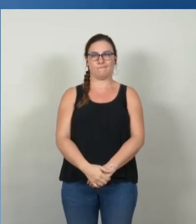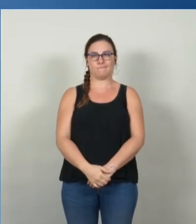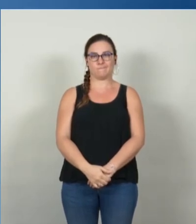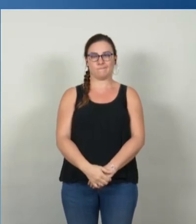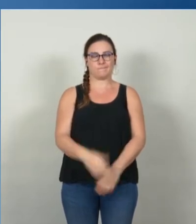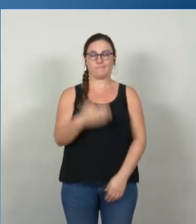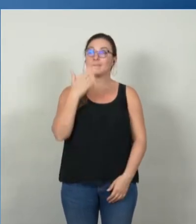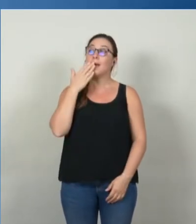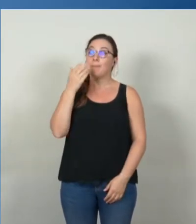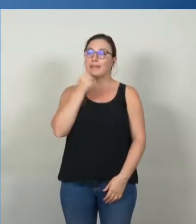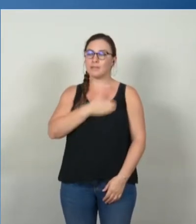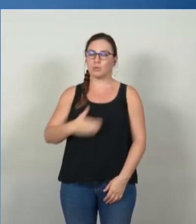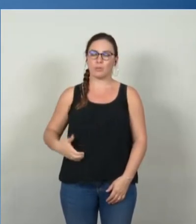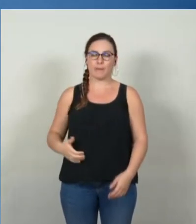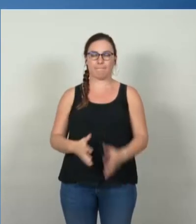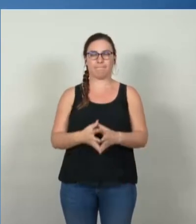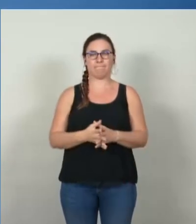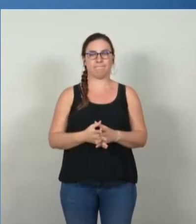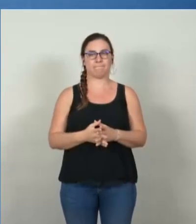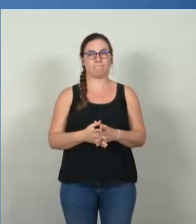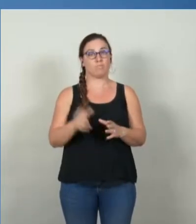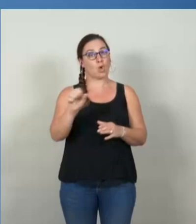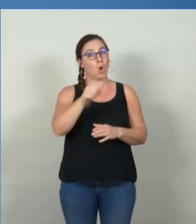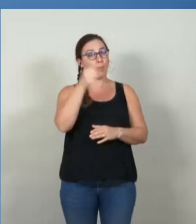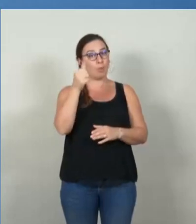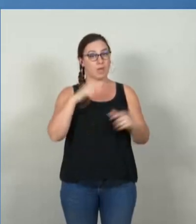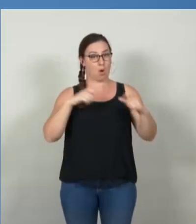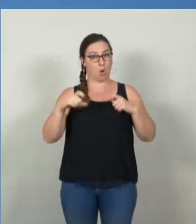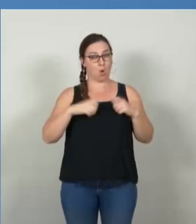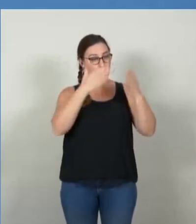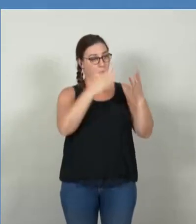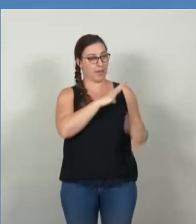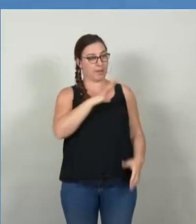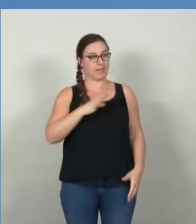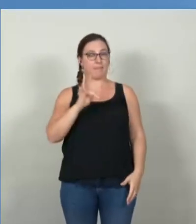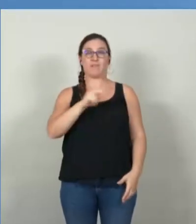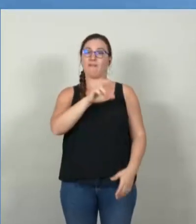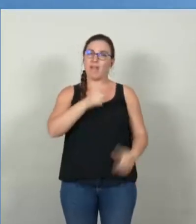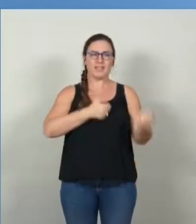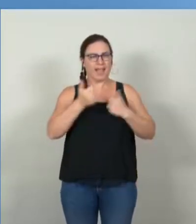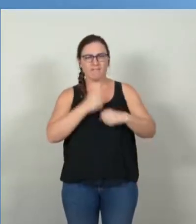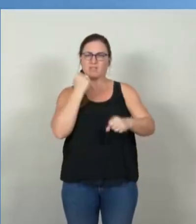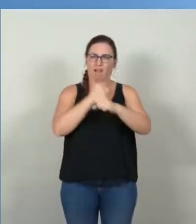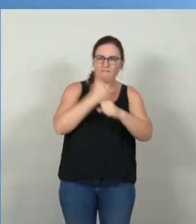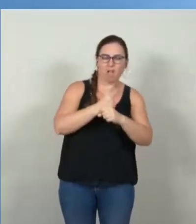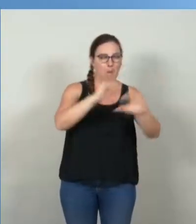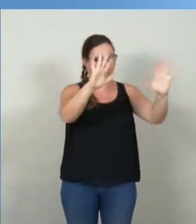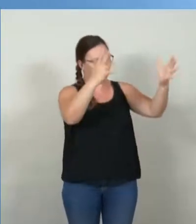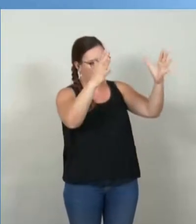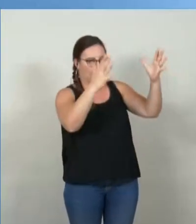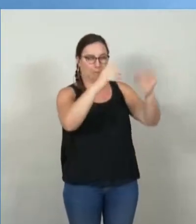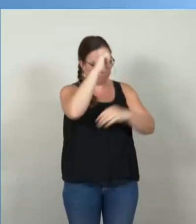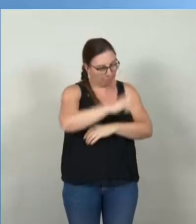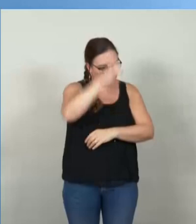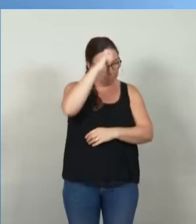merci Monsieur le Maire tout d'abord nous tenions à féliciter notre collègue mottavel et les services qui ont vrai sur ce dossier et qui ont permis à Grenoble de venir